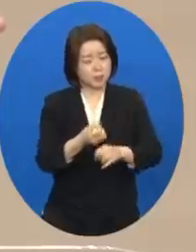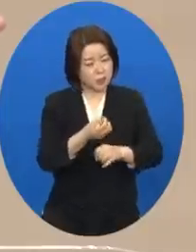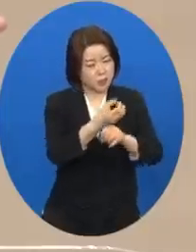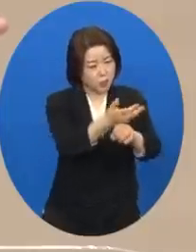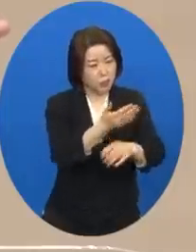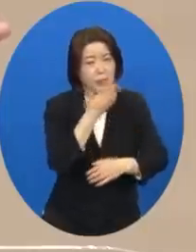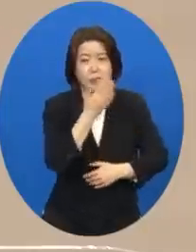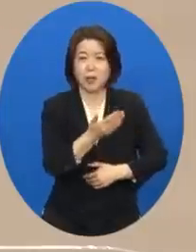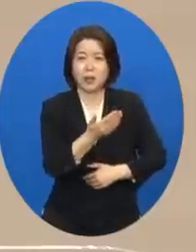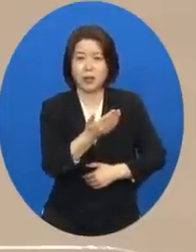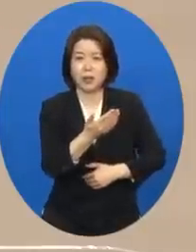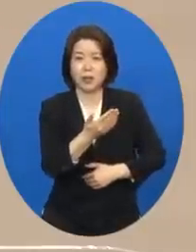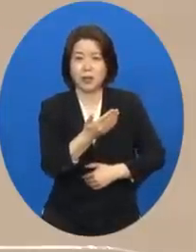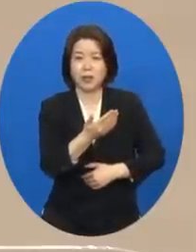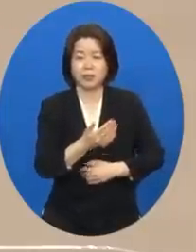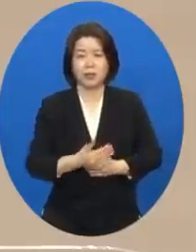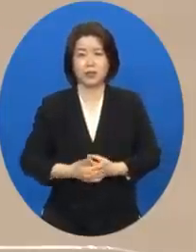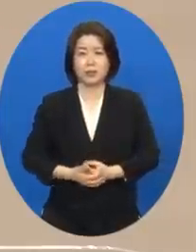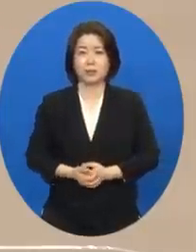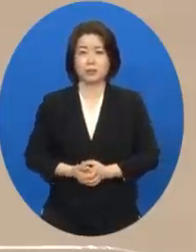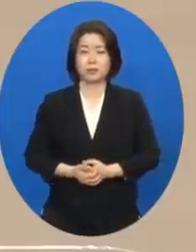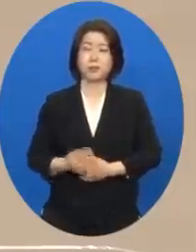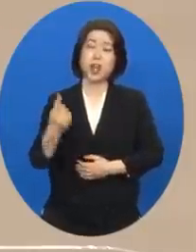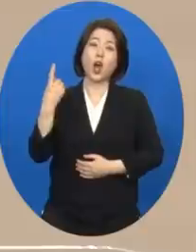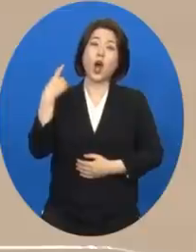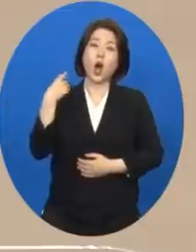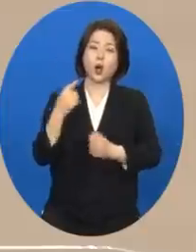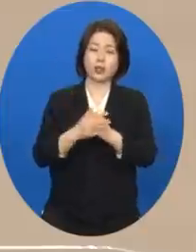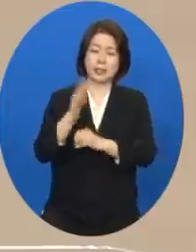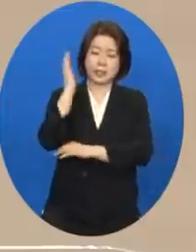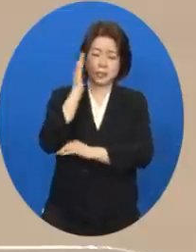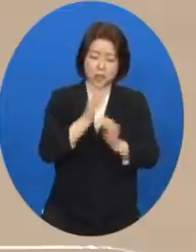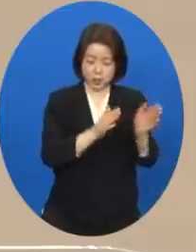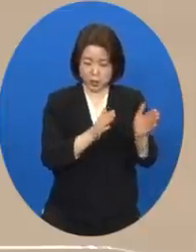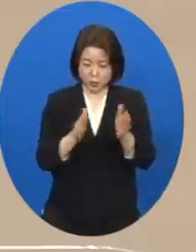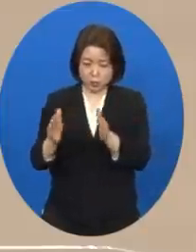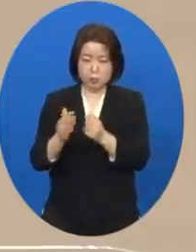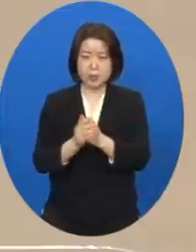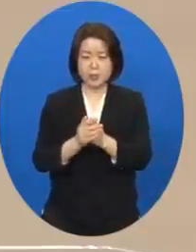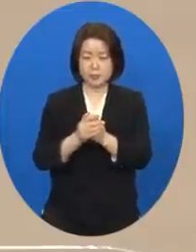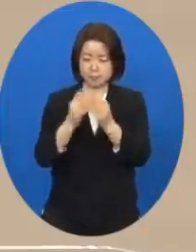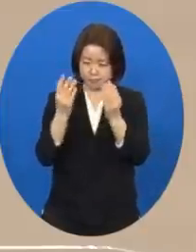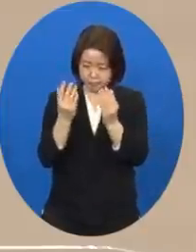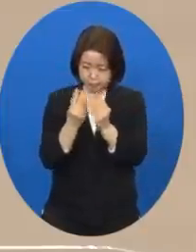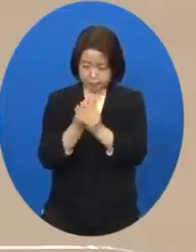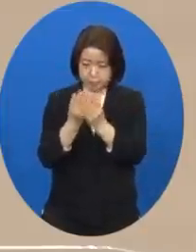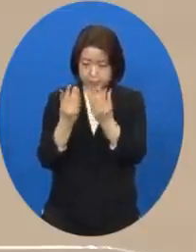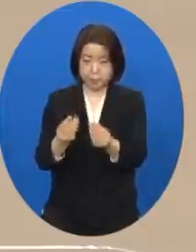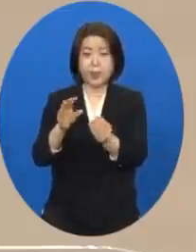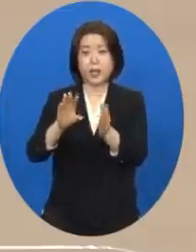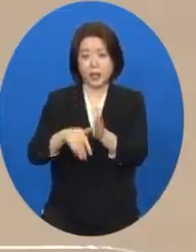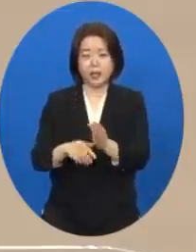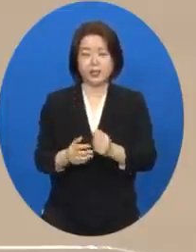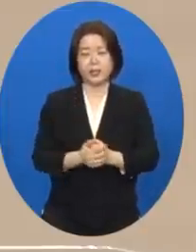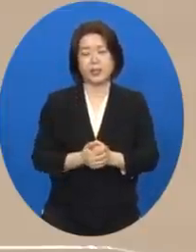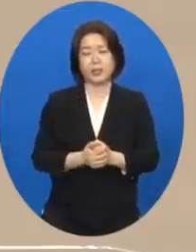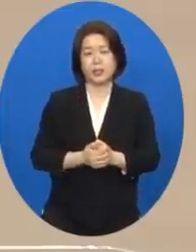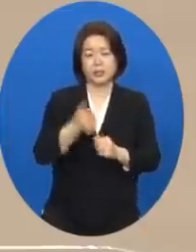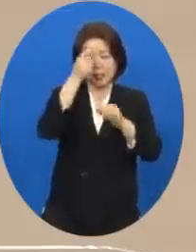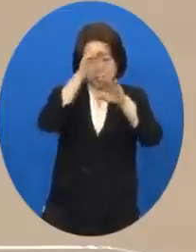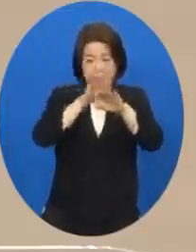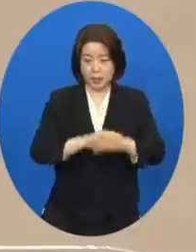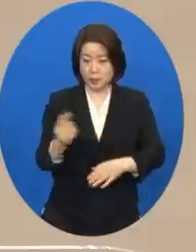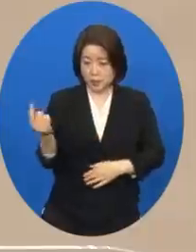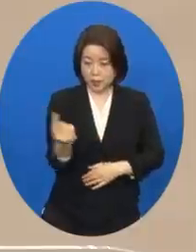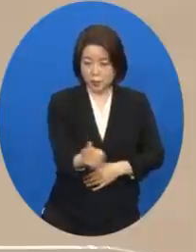있을까 어제 설교 준비 이제 마무리 하면서 예배당에 내려와서